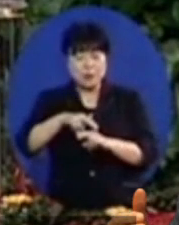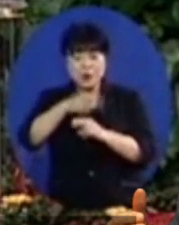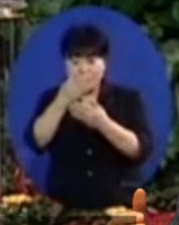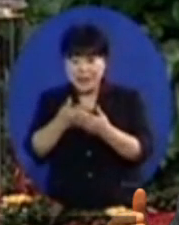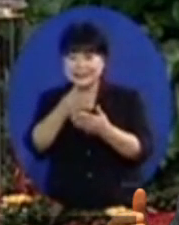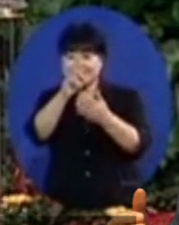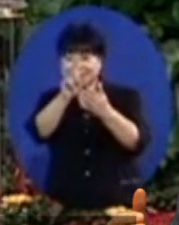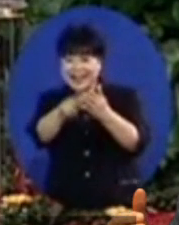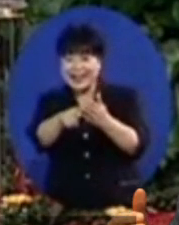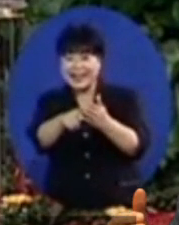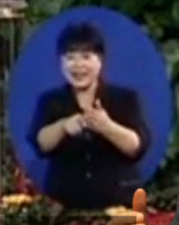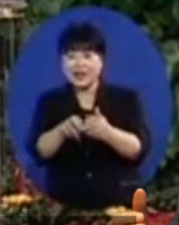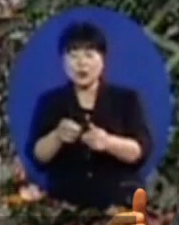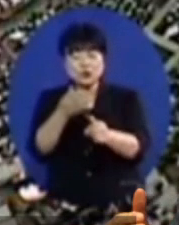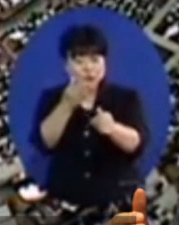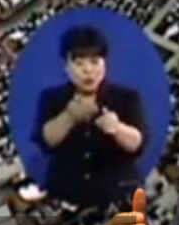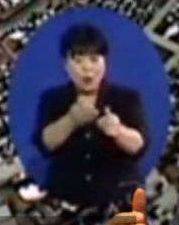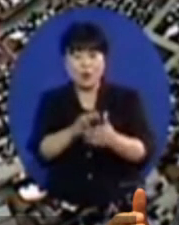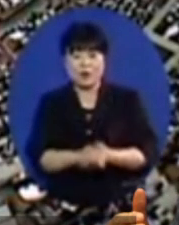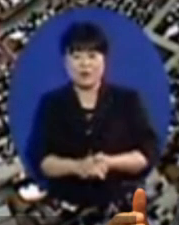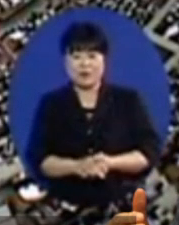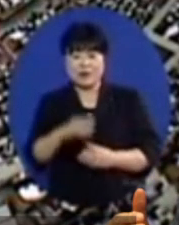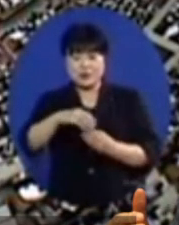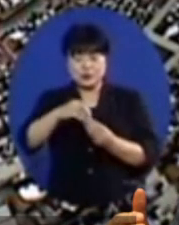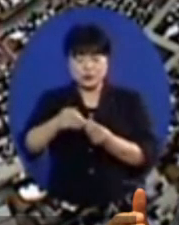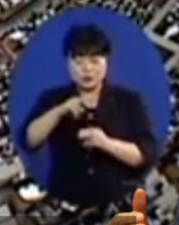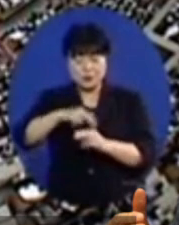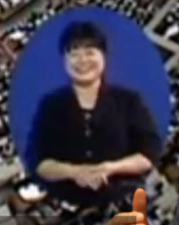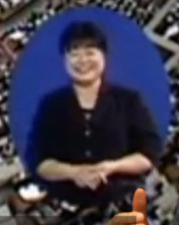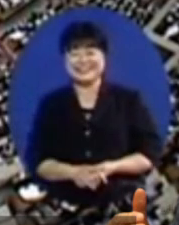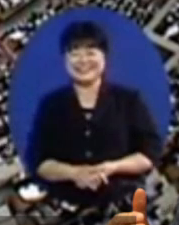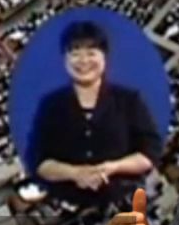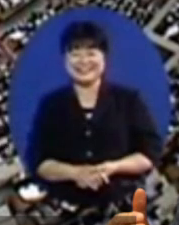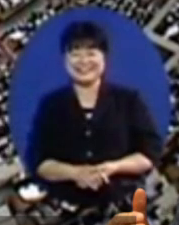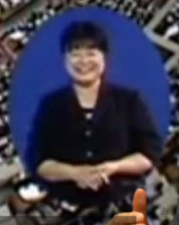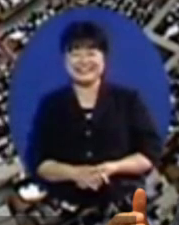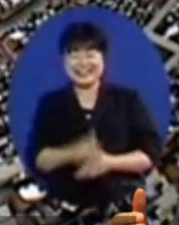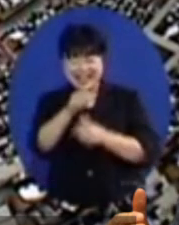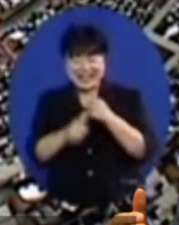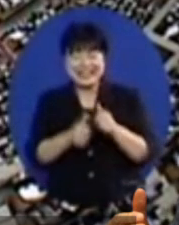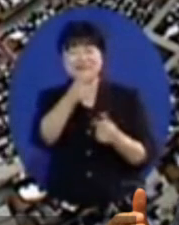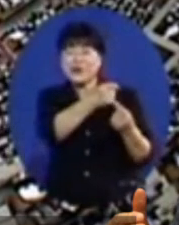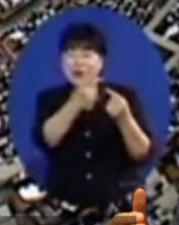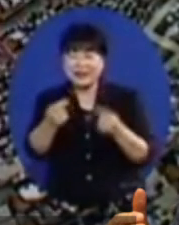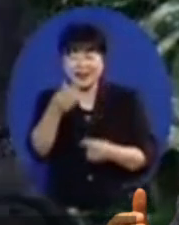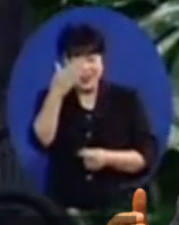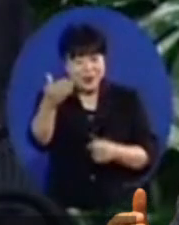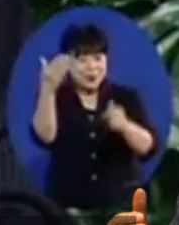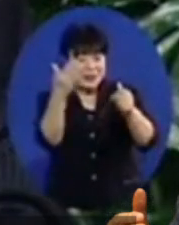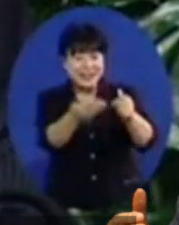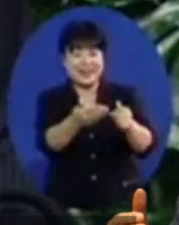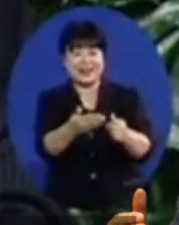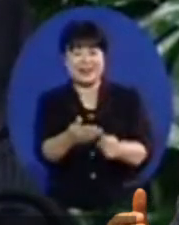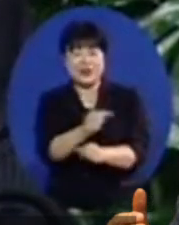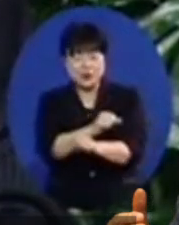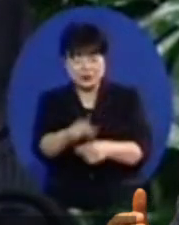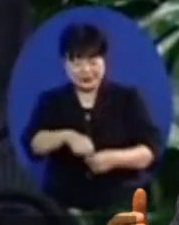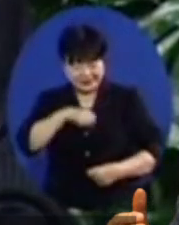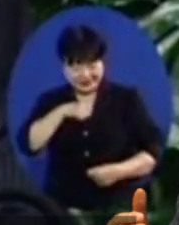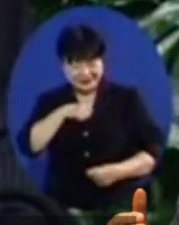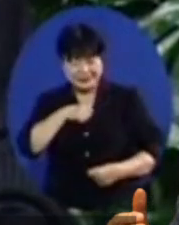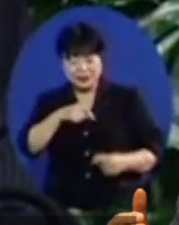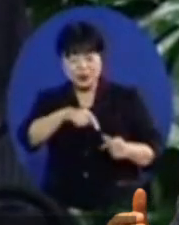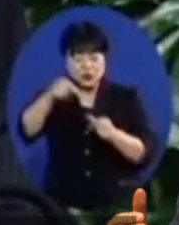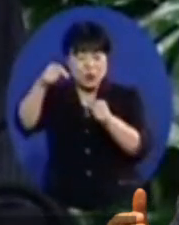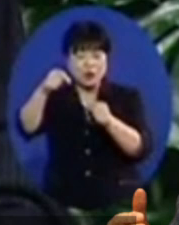여러분 돈 주고 추석 선물 받습니까? 그처럼 하나님도 여러분에게 용서와 의의